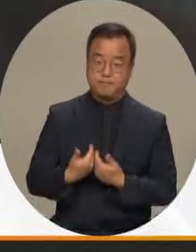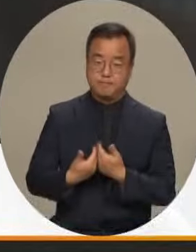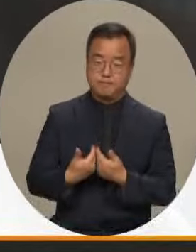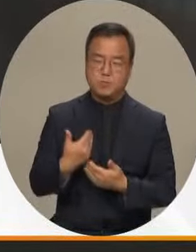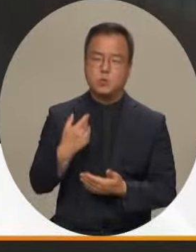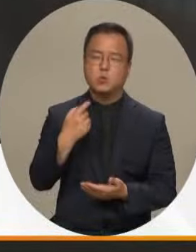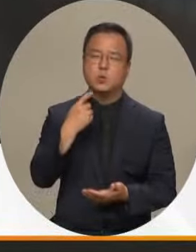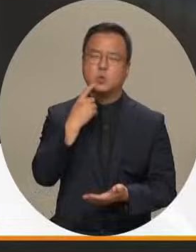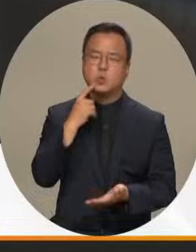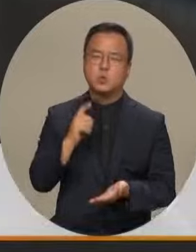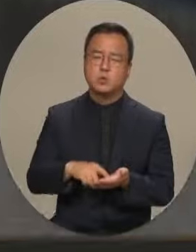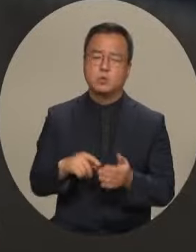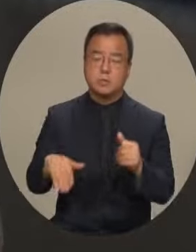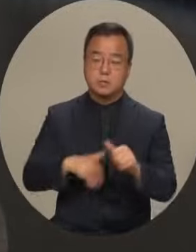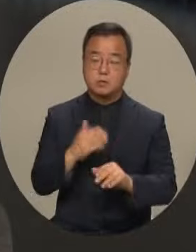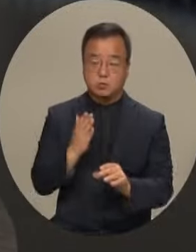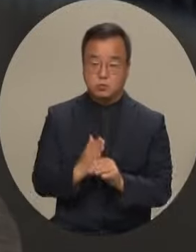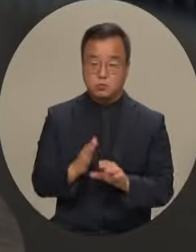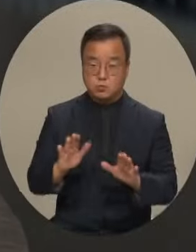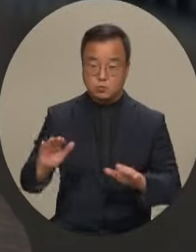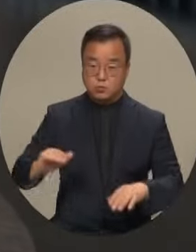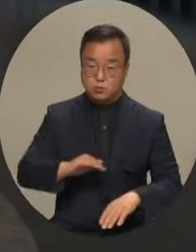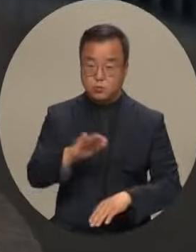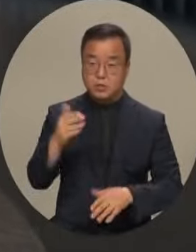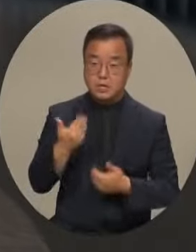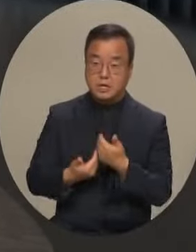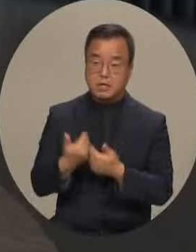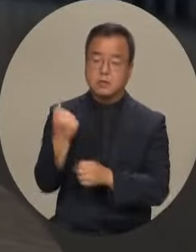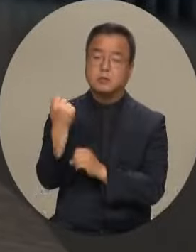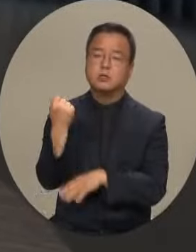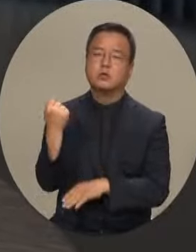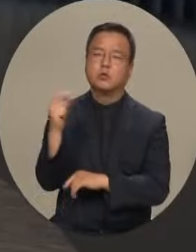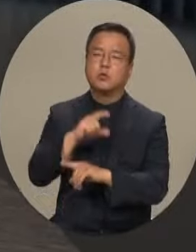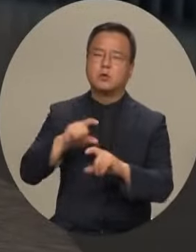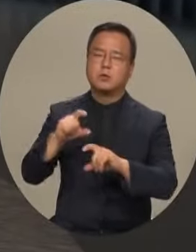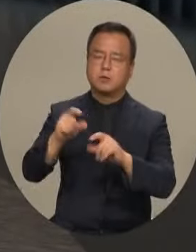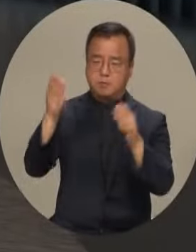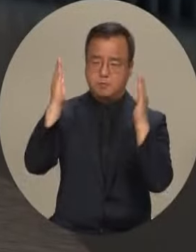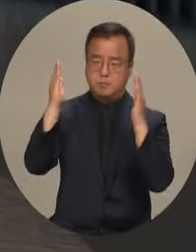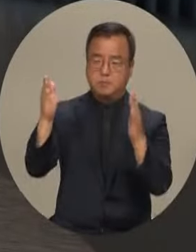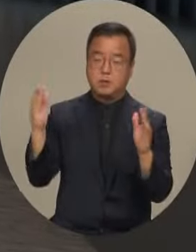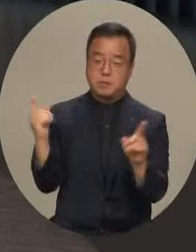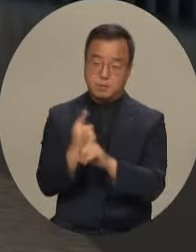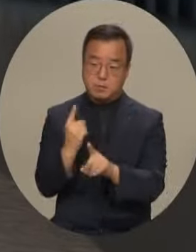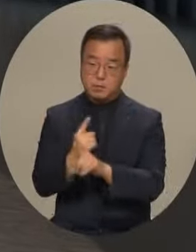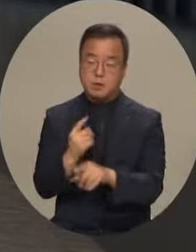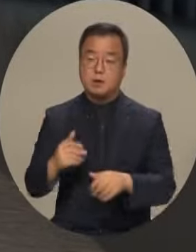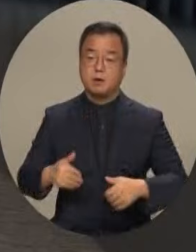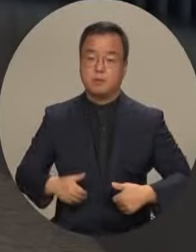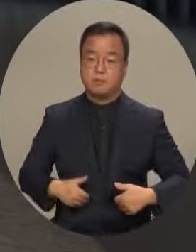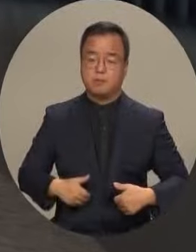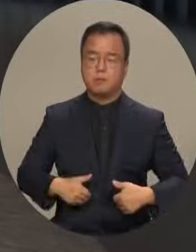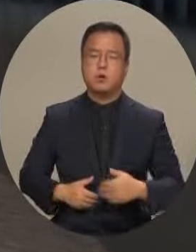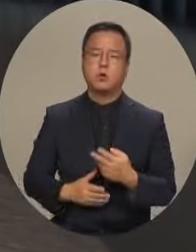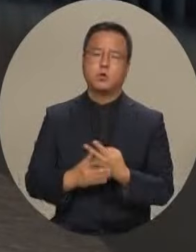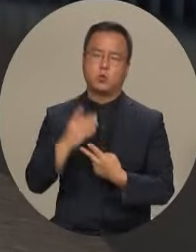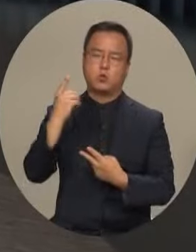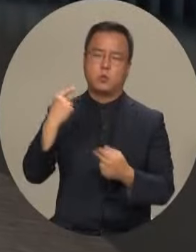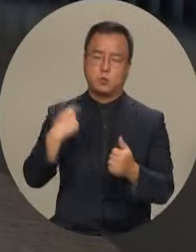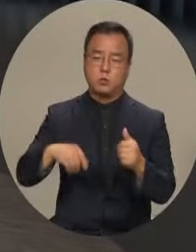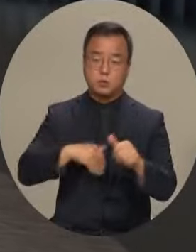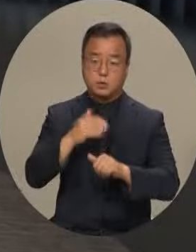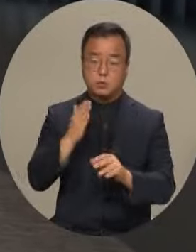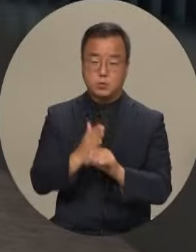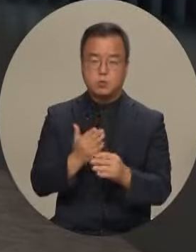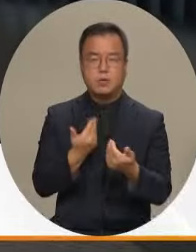속에 있는데 맞습니다. 어쨌든 우리는 이 갈등을 기반으로 더 나아가야 되는 상황입니다. 네. 그래서 이 통합교육 현장의 갈등